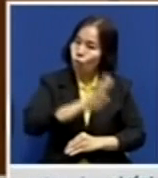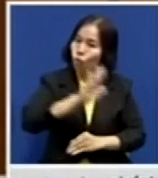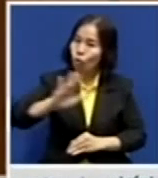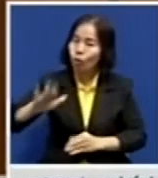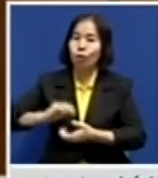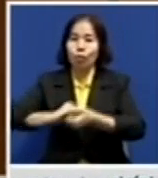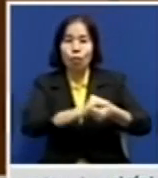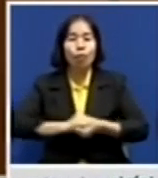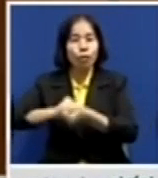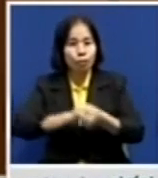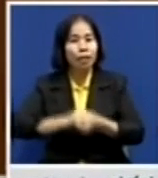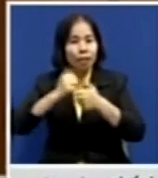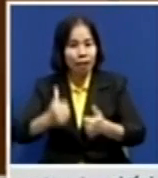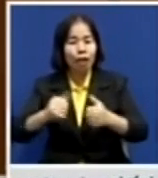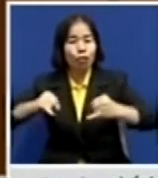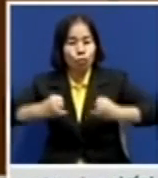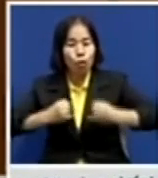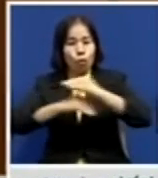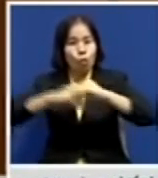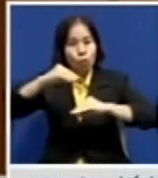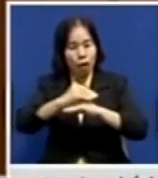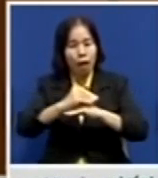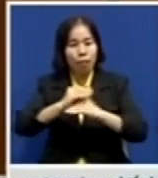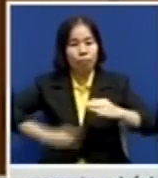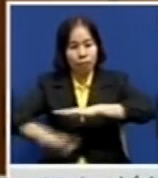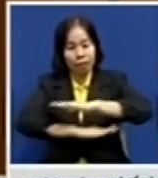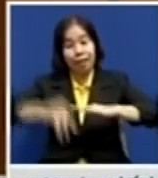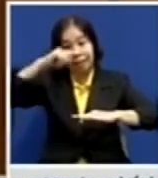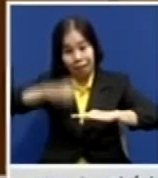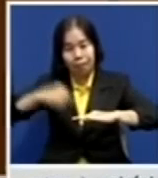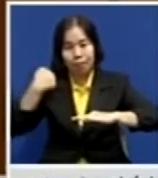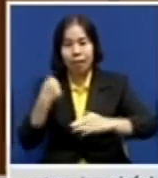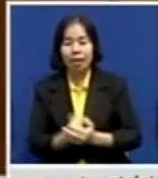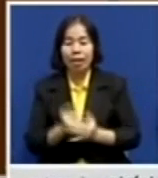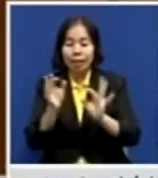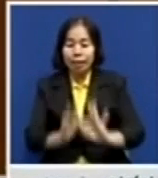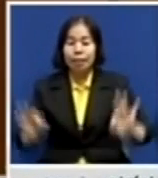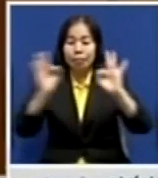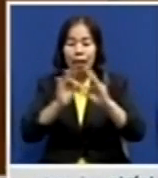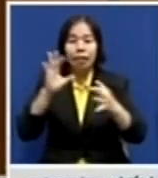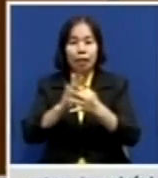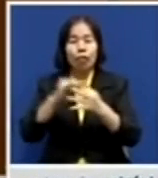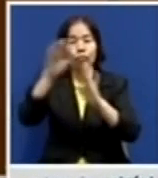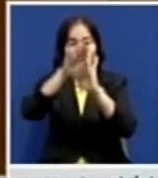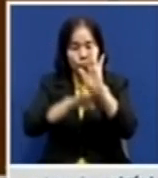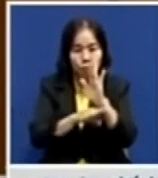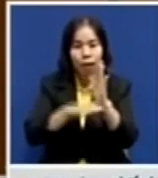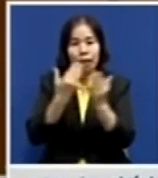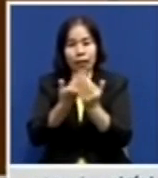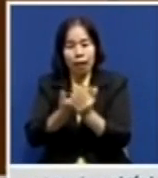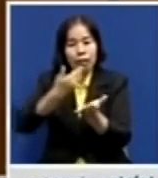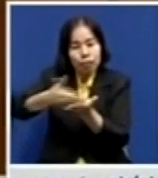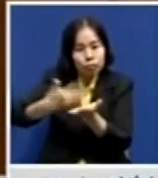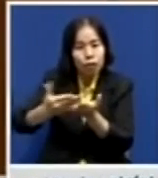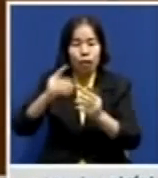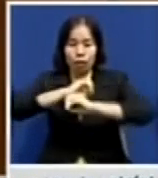นะครับเป็นเจ้าของโครงการพื้นฐานของประเทศได้อีกด้วยเพราะฉะนั้นเราจะต้องให้ความสำคัญกับกรอบวินัยการเงินการคลังอย่างเคร่งครัดโปร่ง